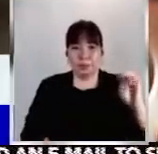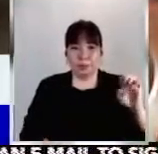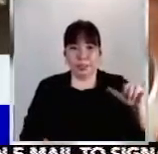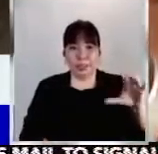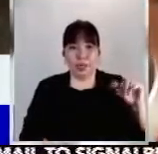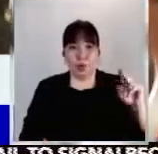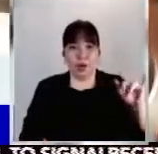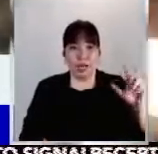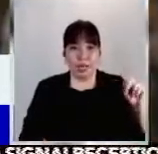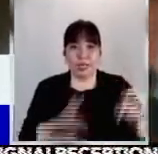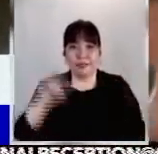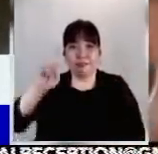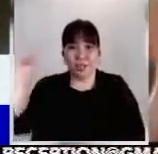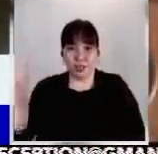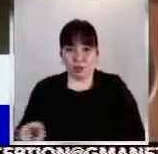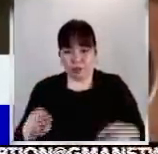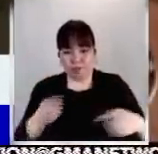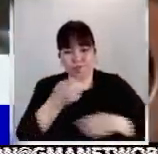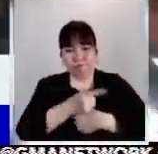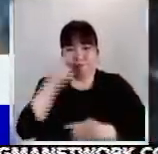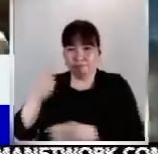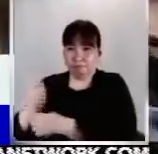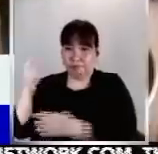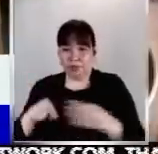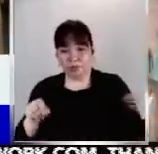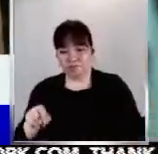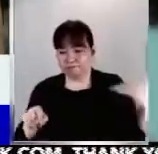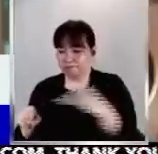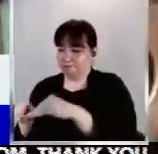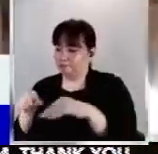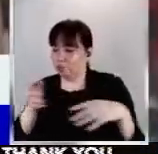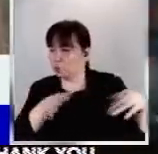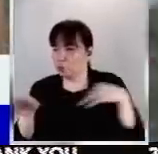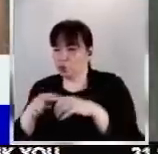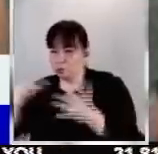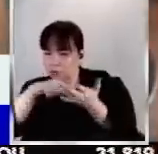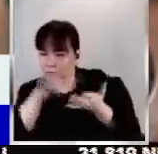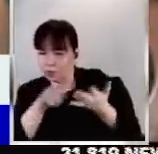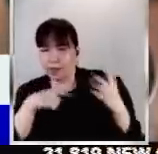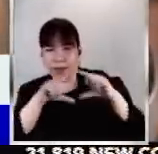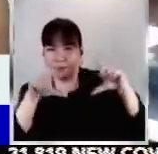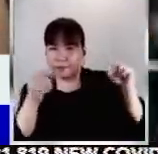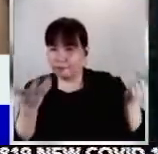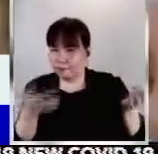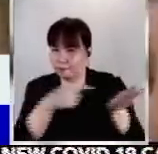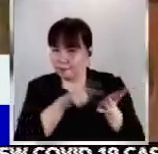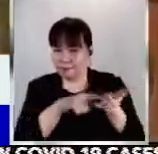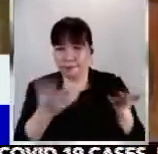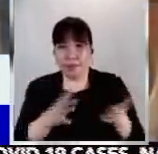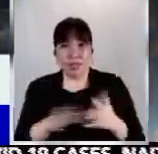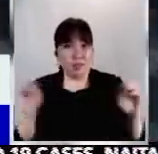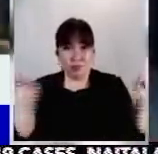City. Dito sinasala yung mga pasahero at motorista para malaman kung meron silang dalang vaccination card. Ang mga walang dalang vaccination